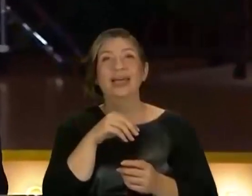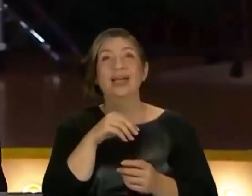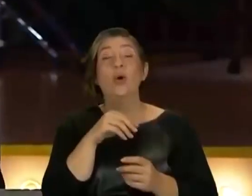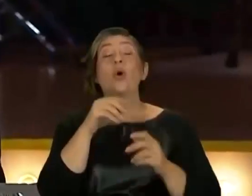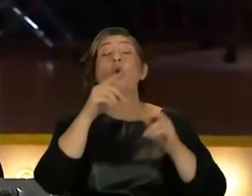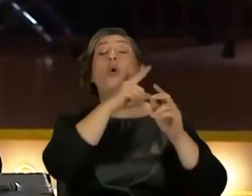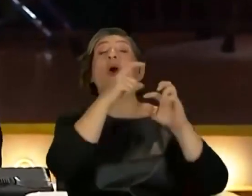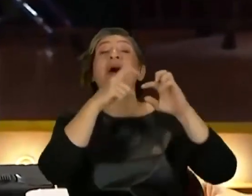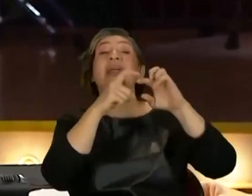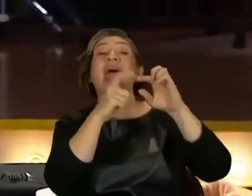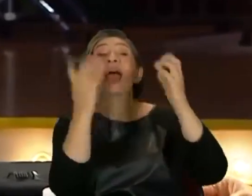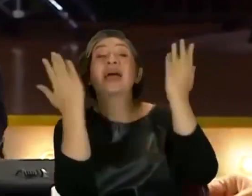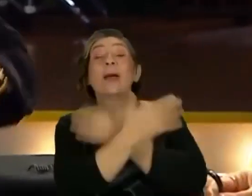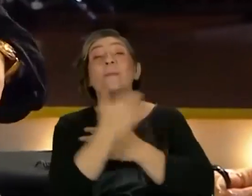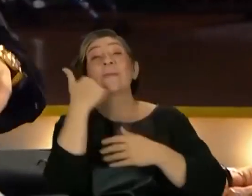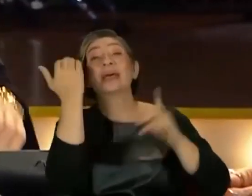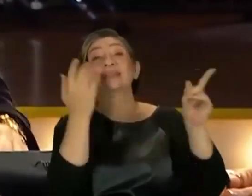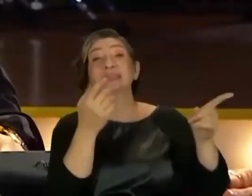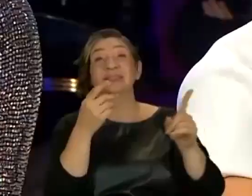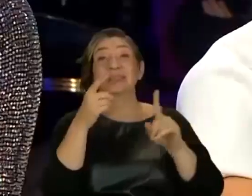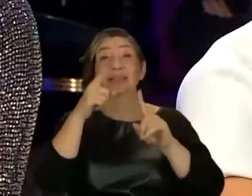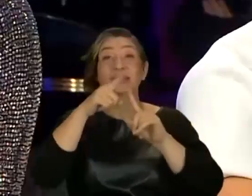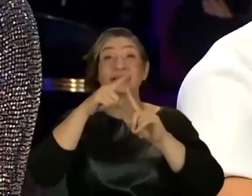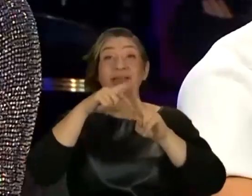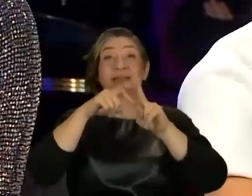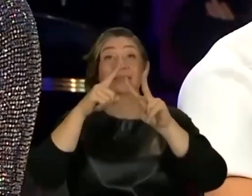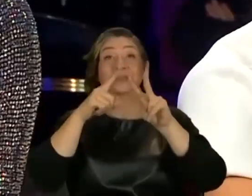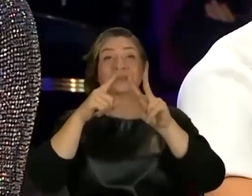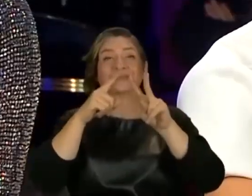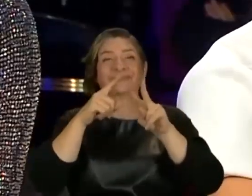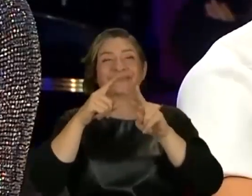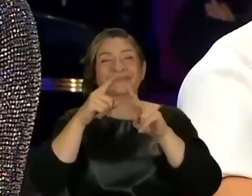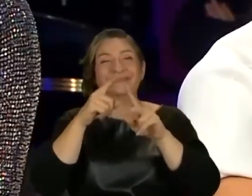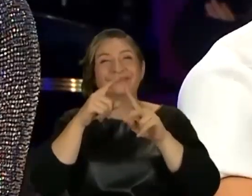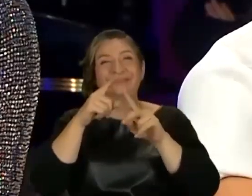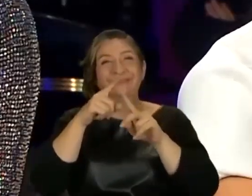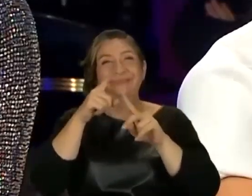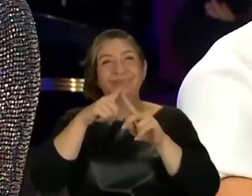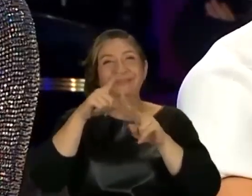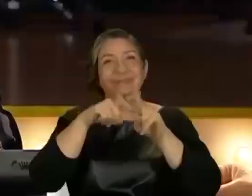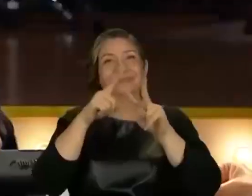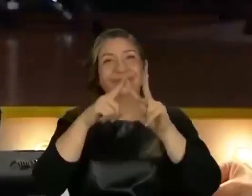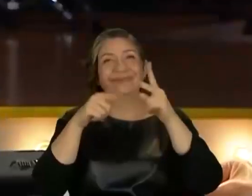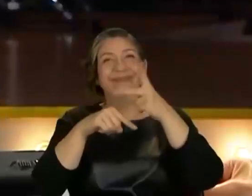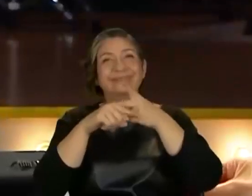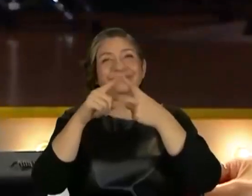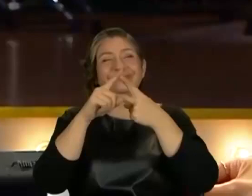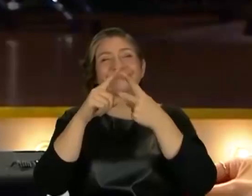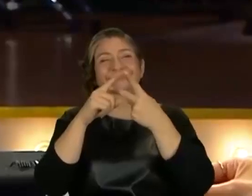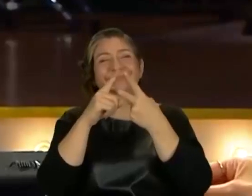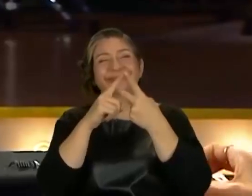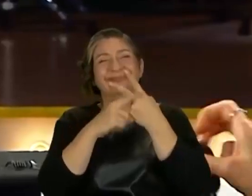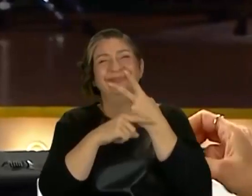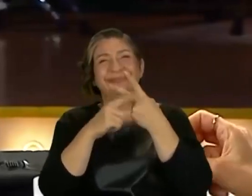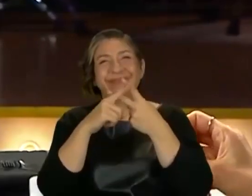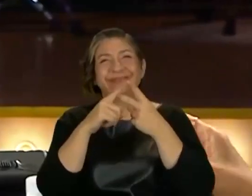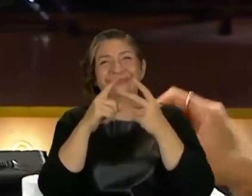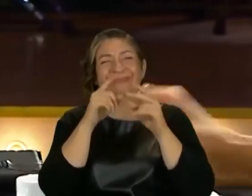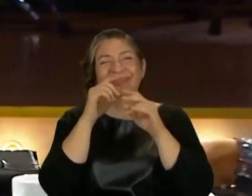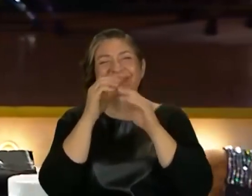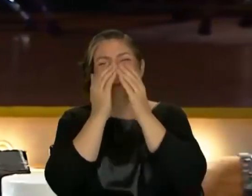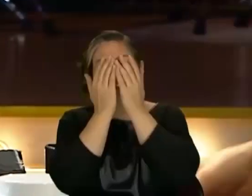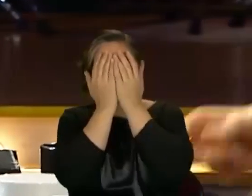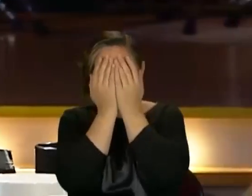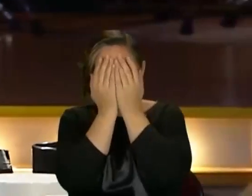R'leri yutuyor. Ondaki başka bir hastalık. Tanzanya canavarı yutuyor. çıkan. İlk Tazmanya defa bir konuşmada canavarı. Beyaz ve